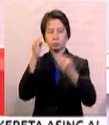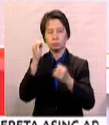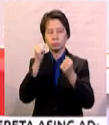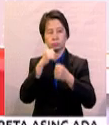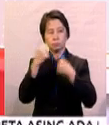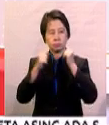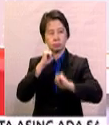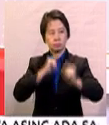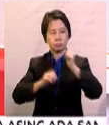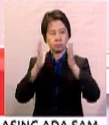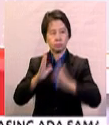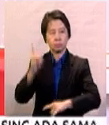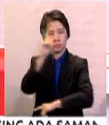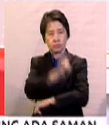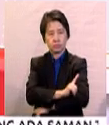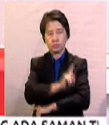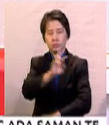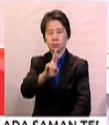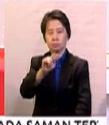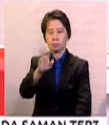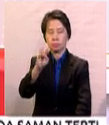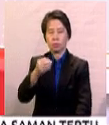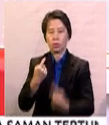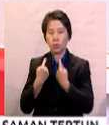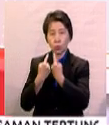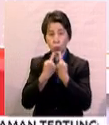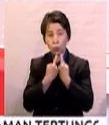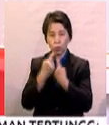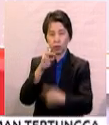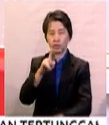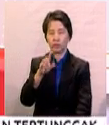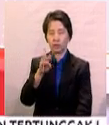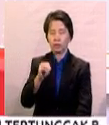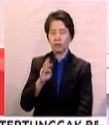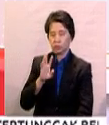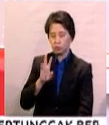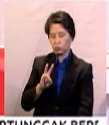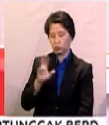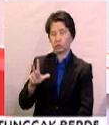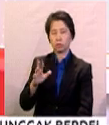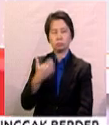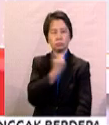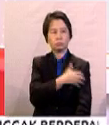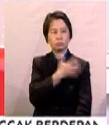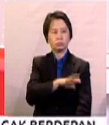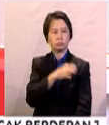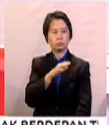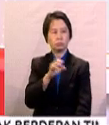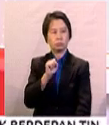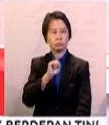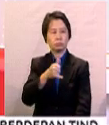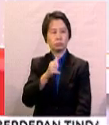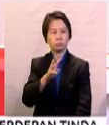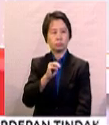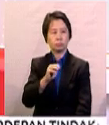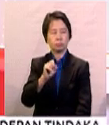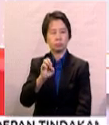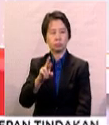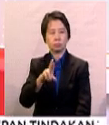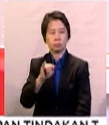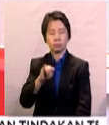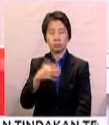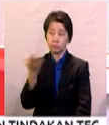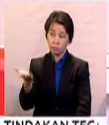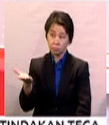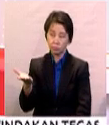bersempena Hari RTM, hari ulang tahun RTM ke-73. Antaranya bekas penyampai RTM Jamsari Muhammad. Nak tahu kisah